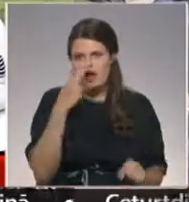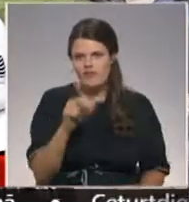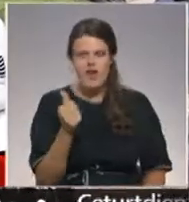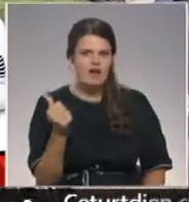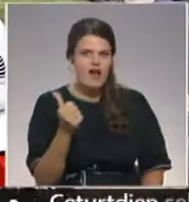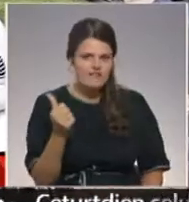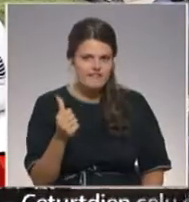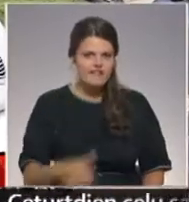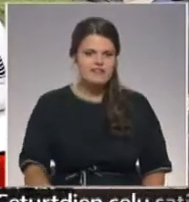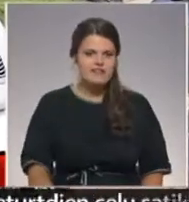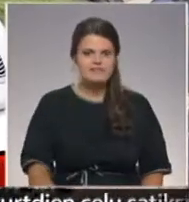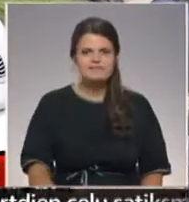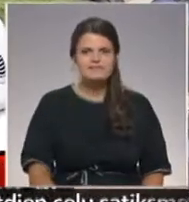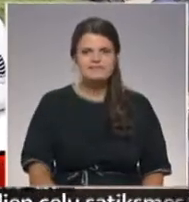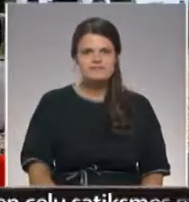viņi.